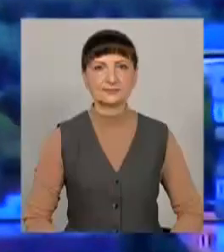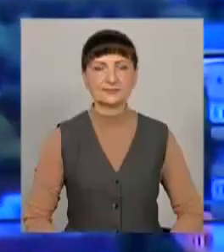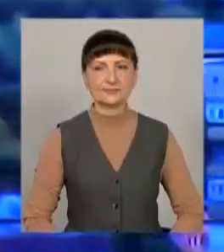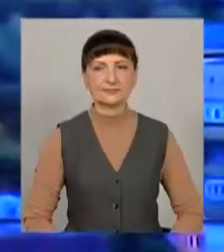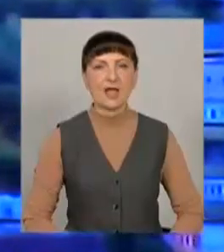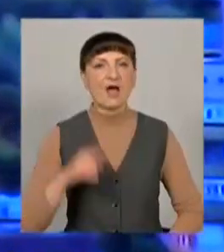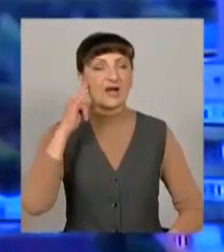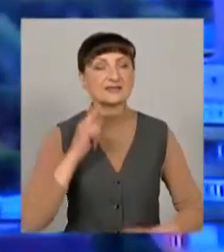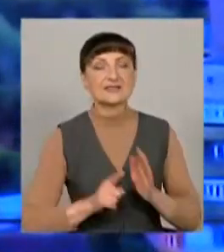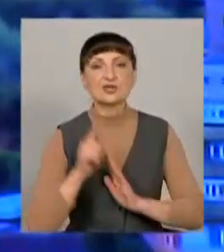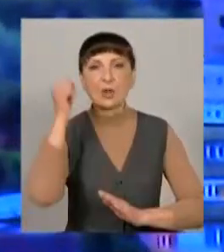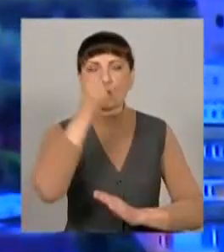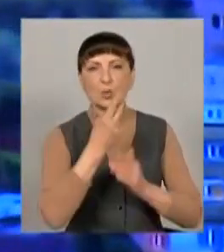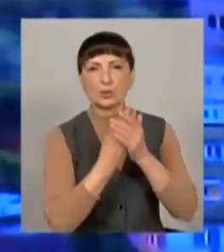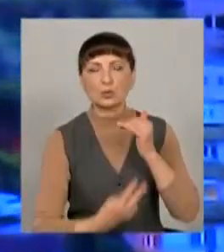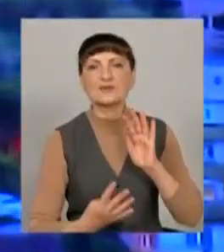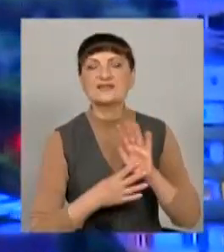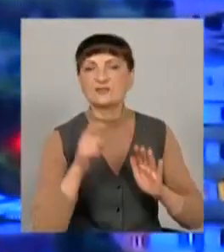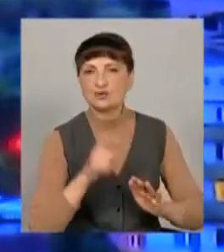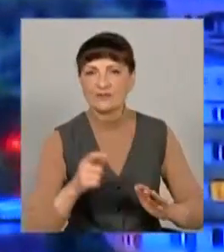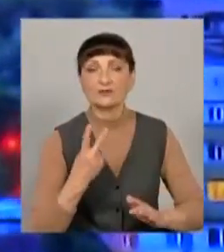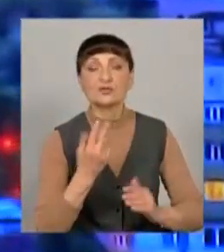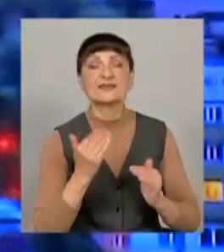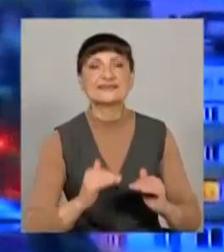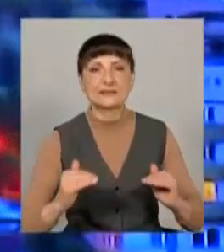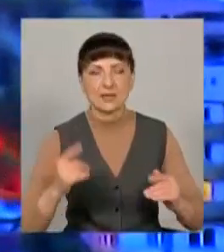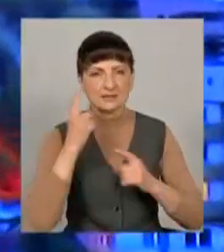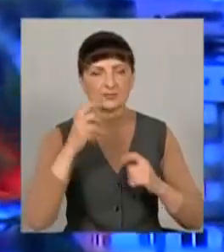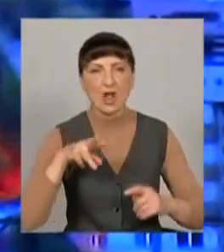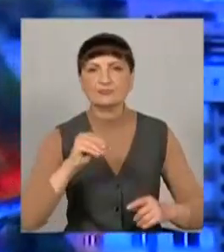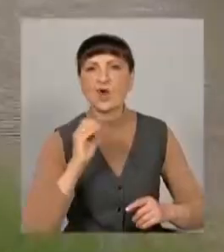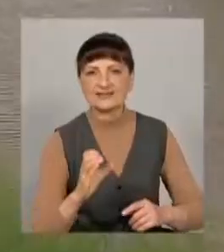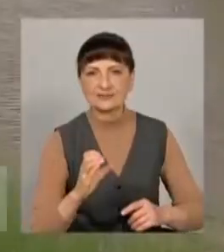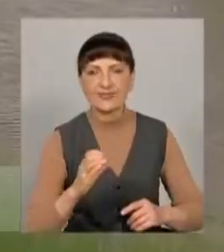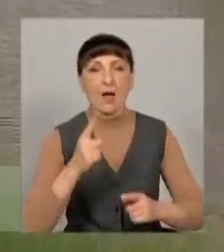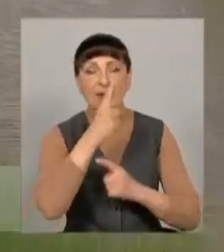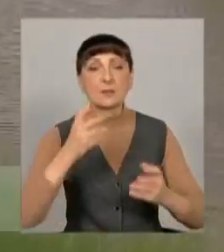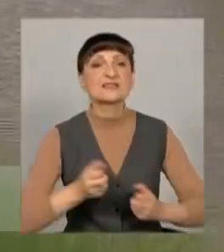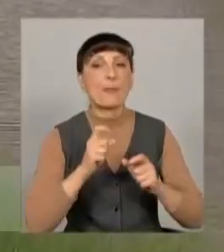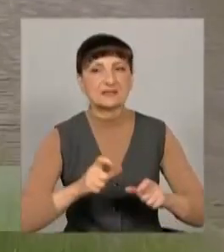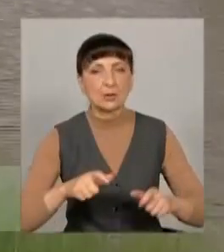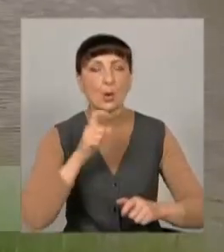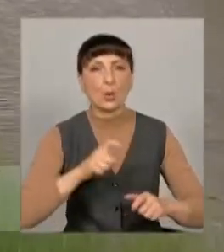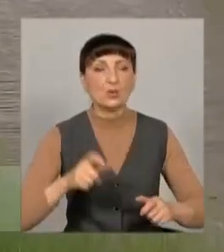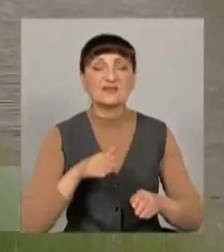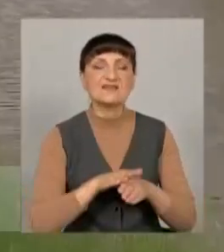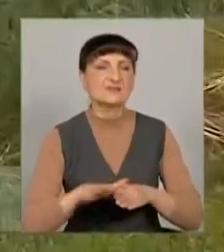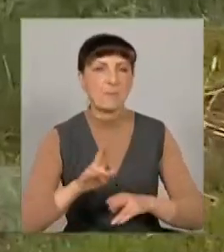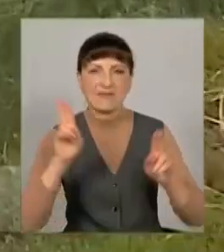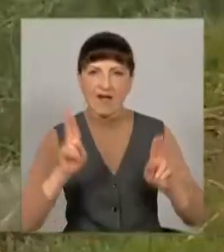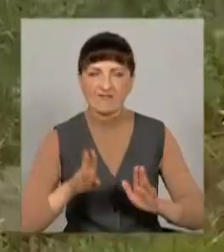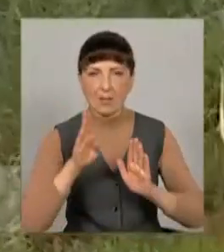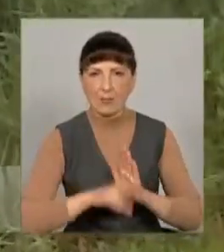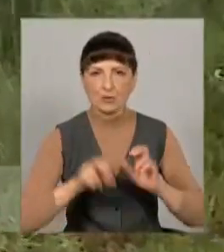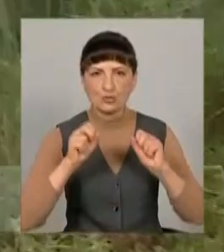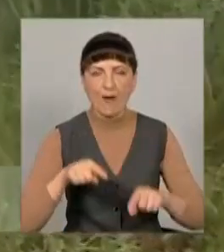В Казахстане с начала года утонули 9 человек, двое из них дети, сообщили в МЧС. По данным спасателей, люди зачастую не соблюдают правила